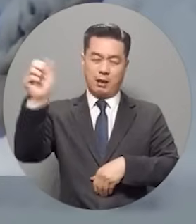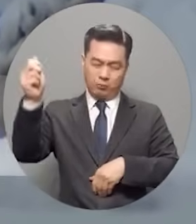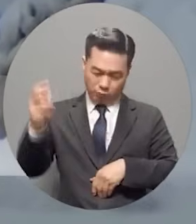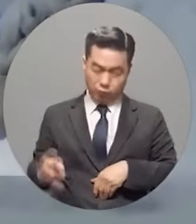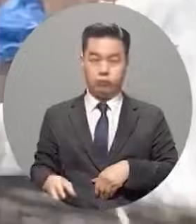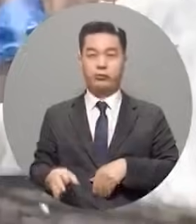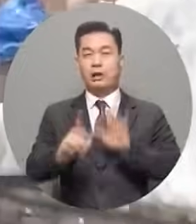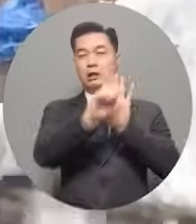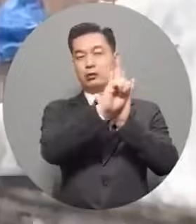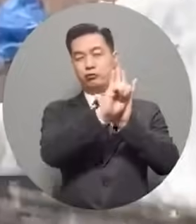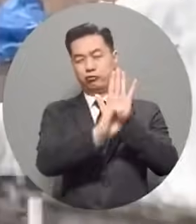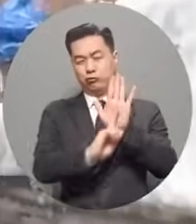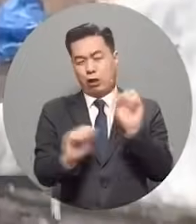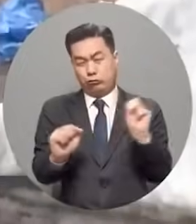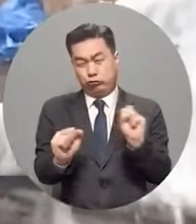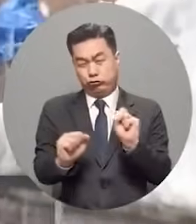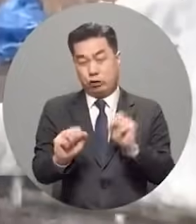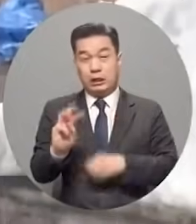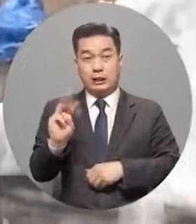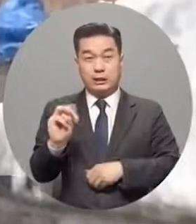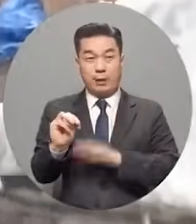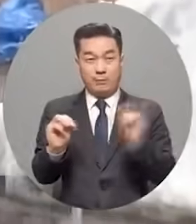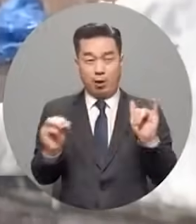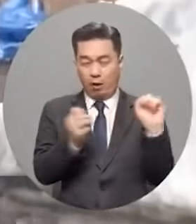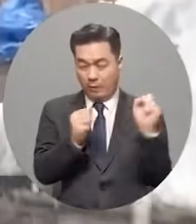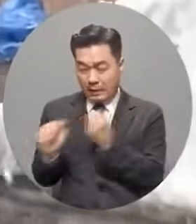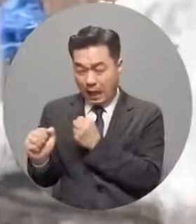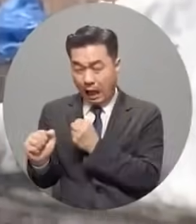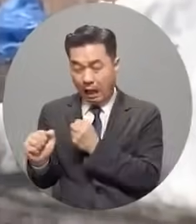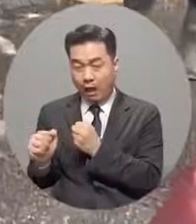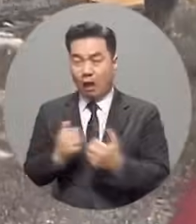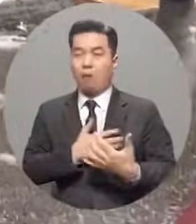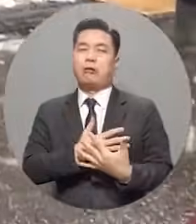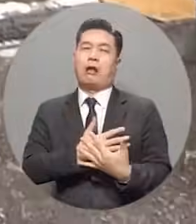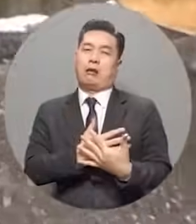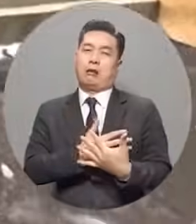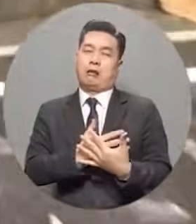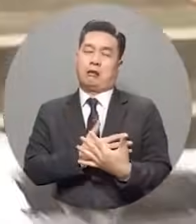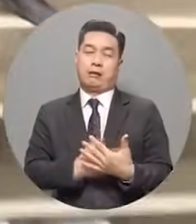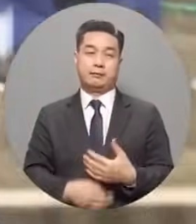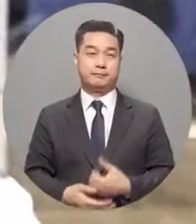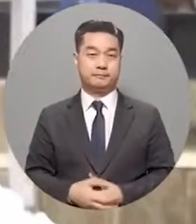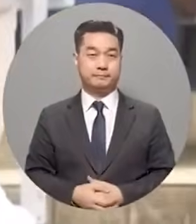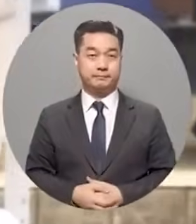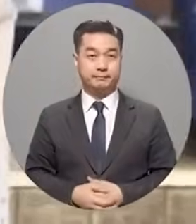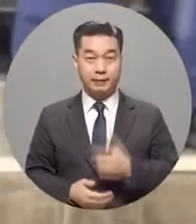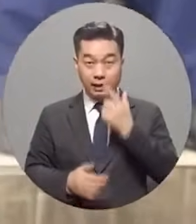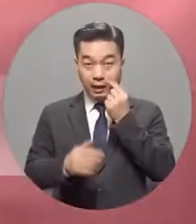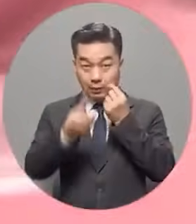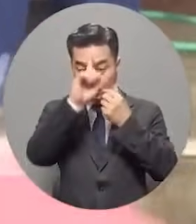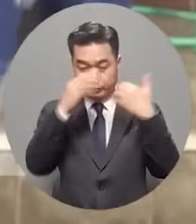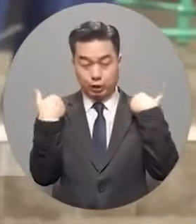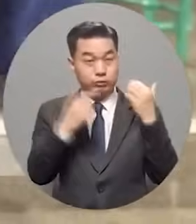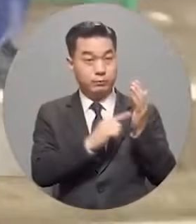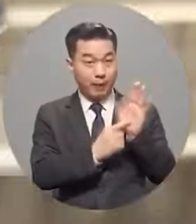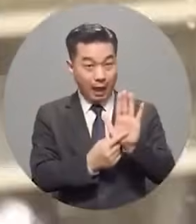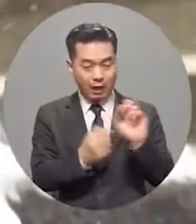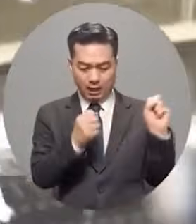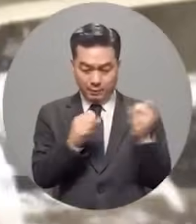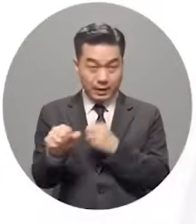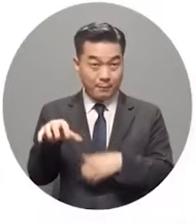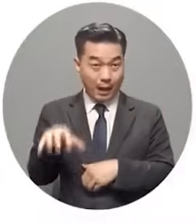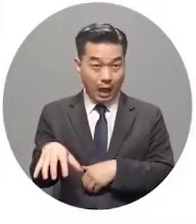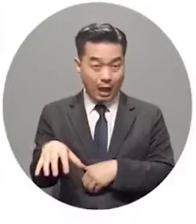영하로 떨어지면서 3만여 명의 피난민들도 불안에 시달리고 있습니다. 일본 정부는 피난민들을